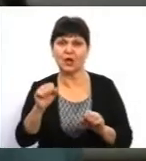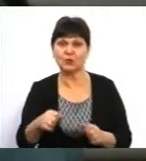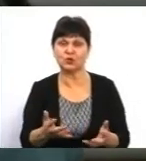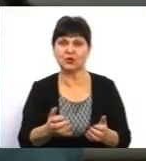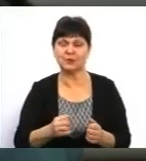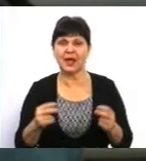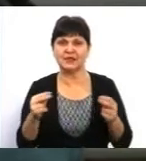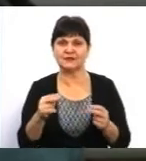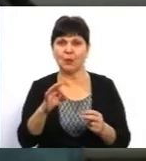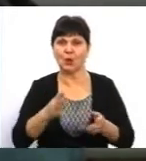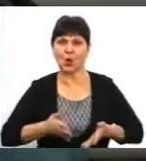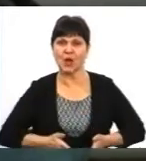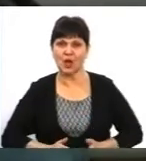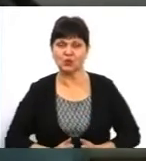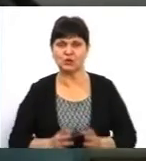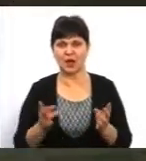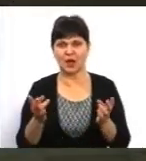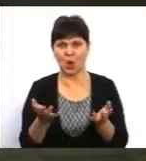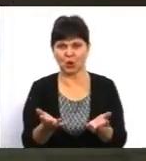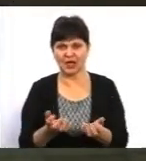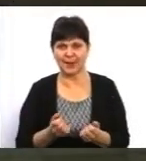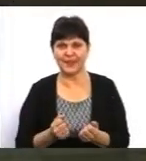народження, отримати